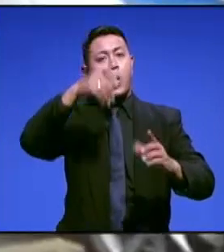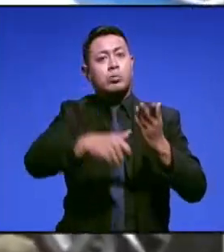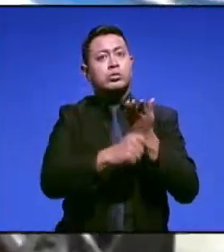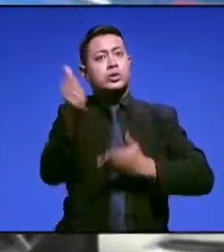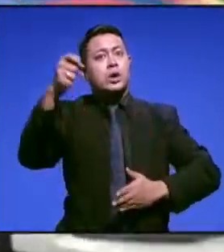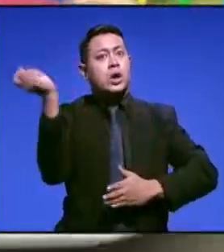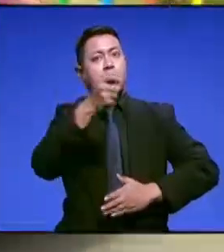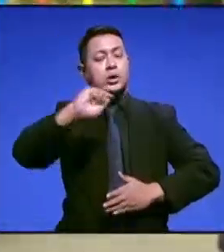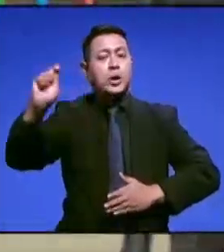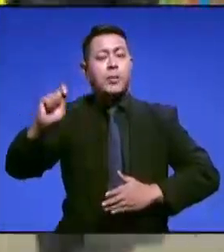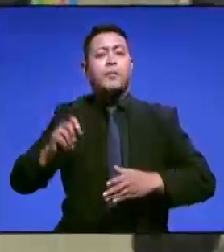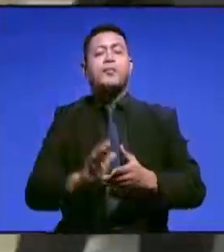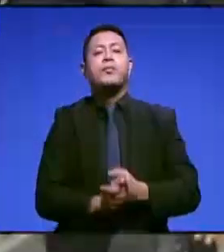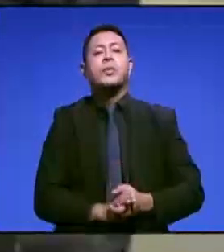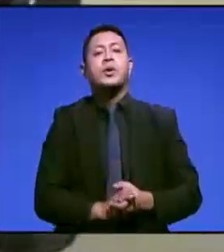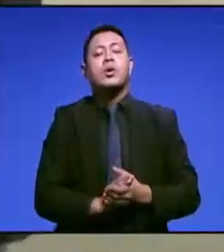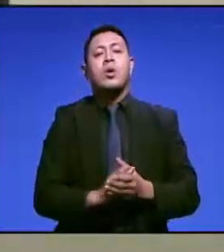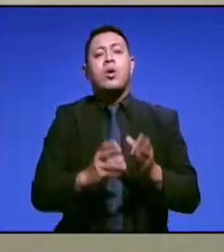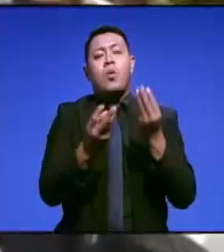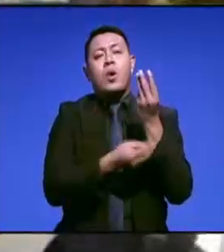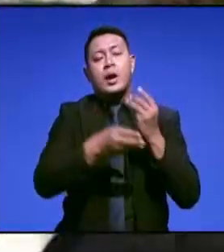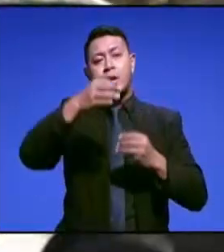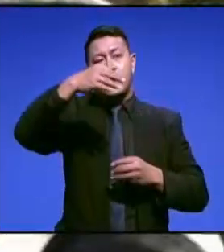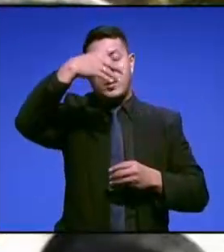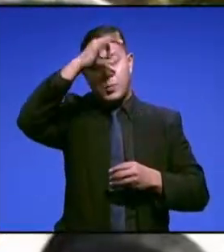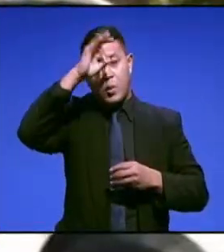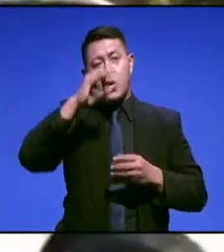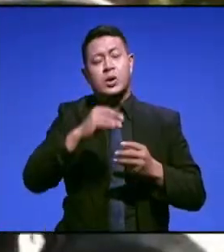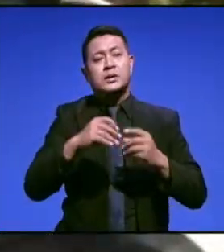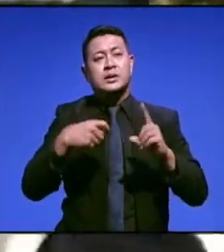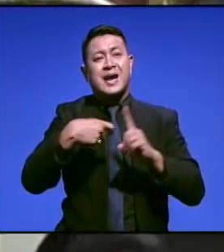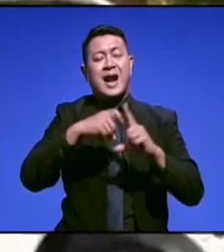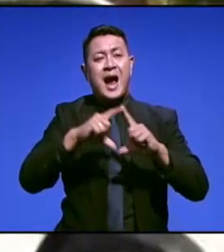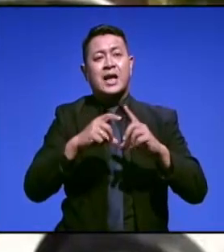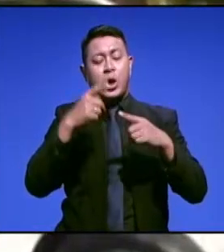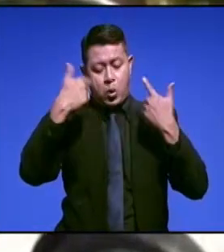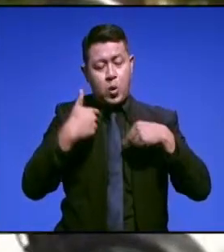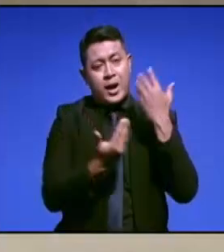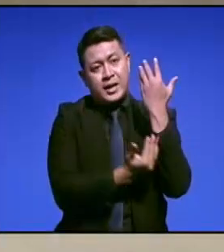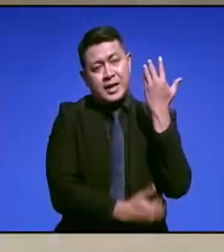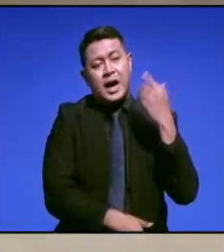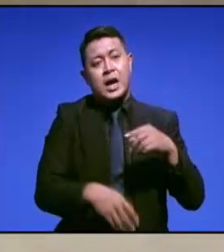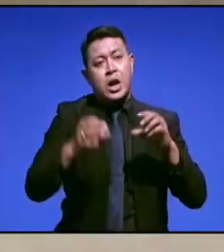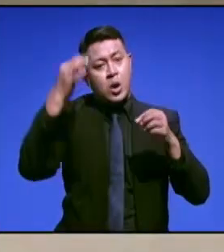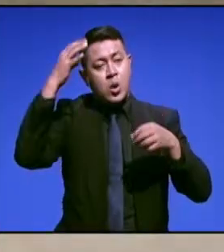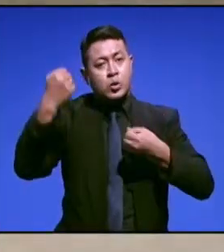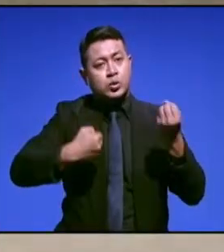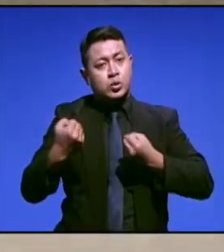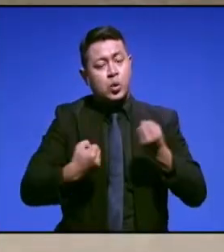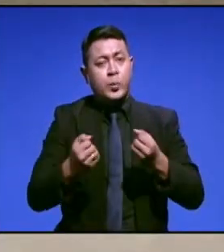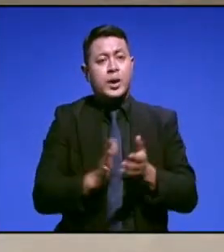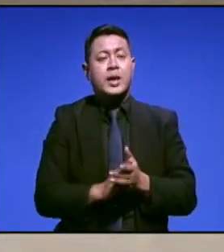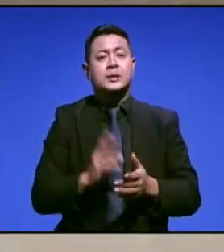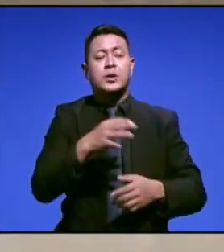tajam. Akibat kejadian ini, Wakap Polres Karanganyar Kompol Busroni mengalami luka di tangan, sedangkan sopirnya Bribda Hanif dan